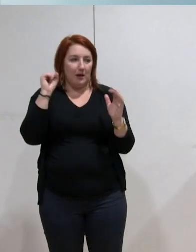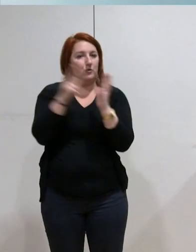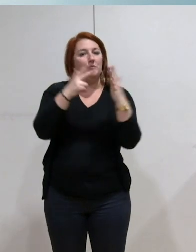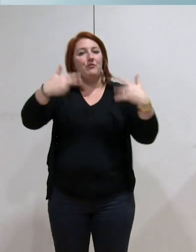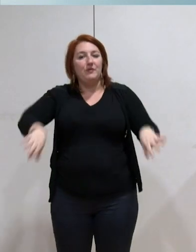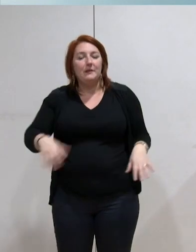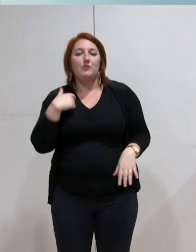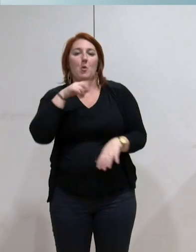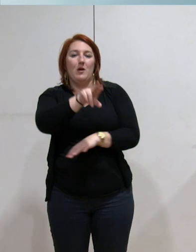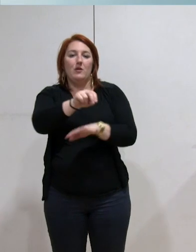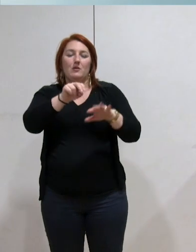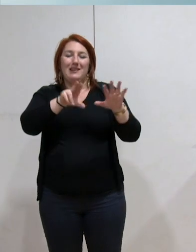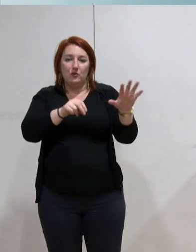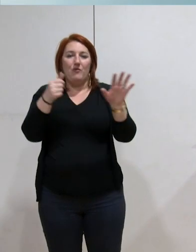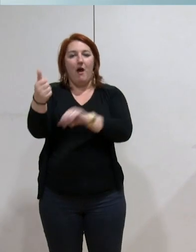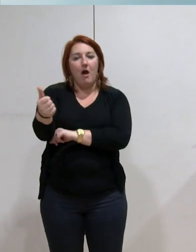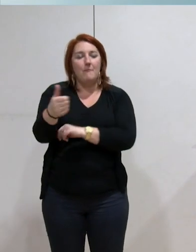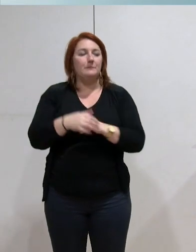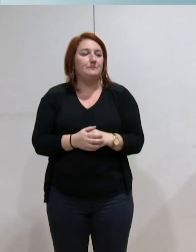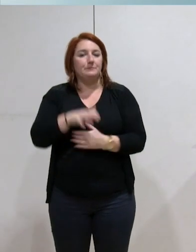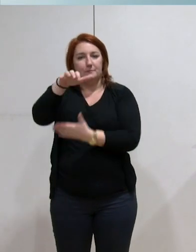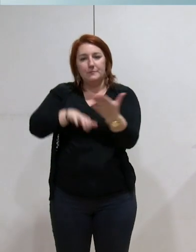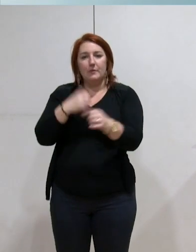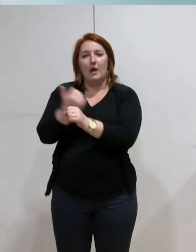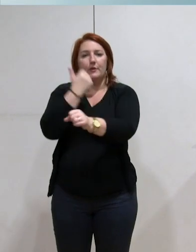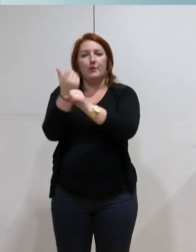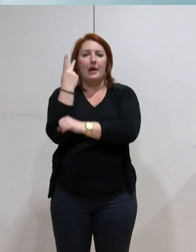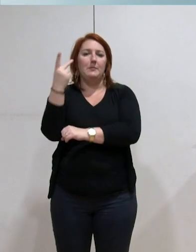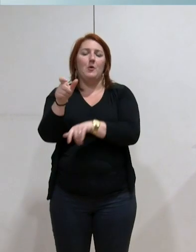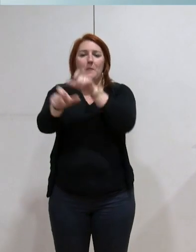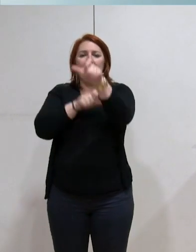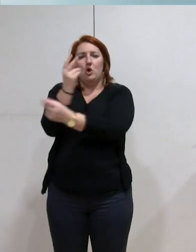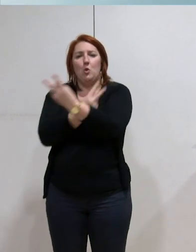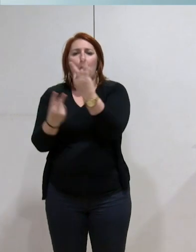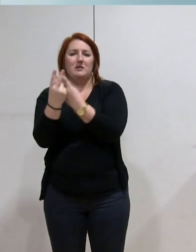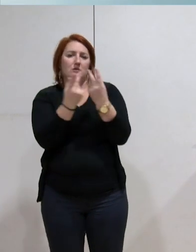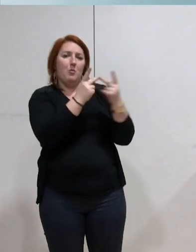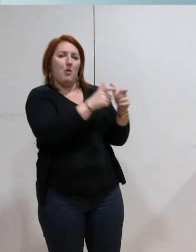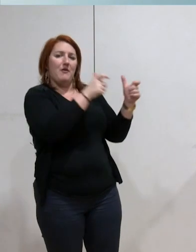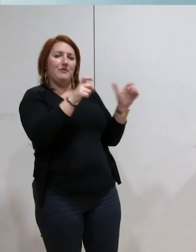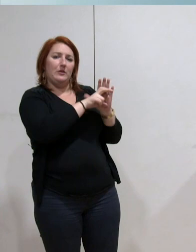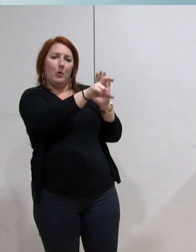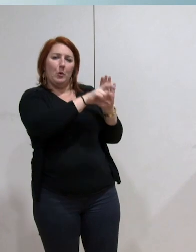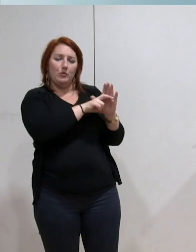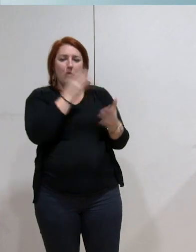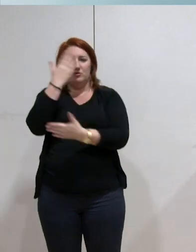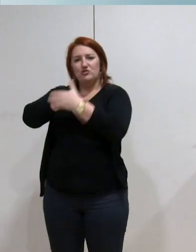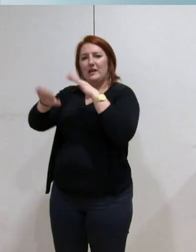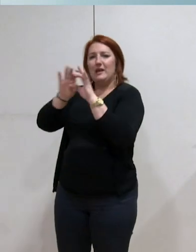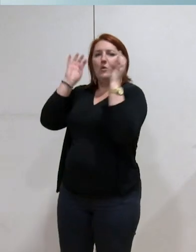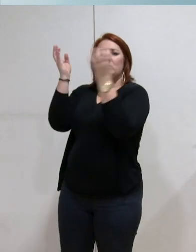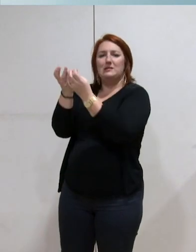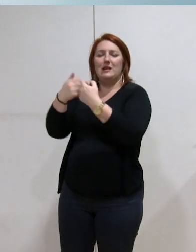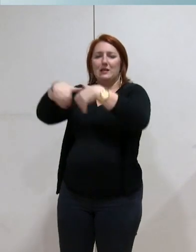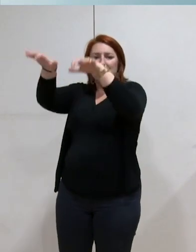la 81 rapport annuel des représentants de la Ville de Grenoble au conseil d'administration de la SPL ha